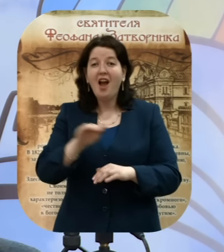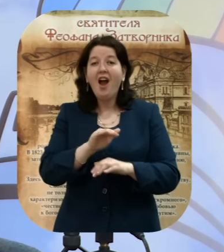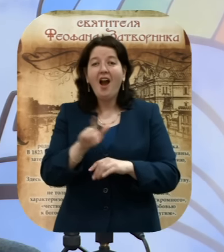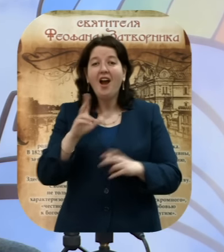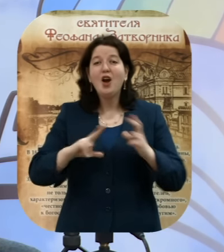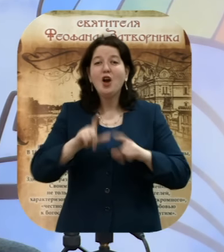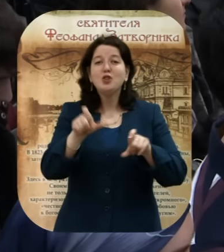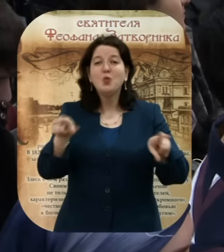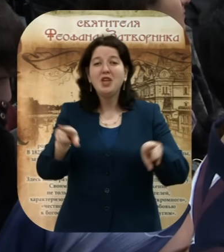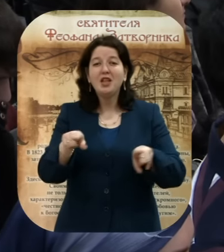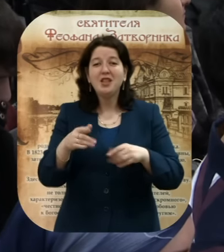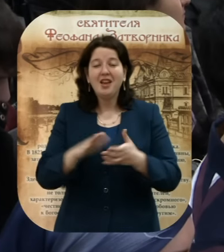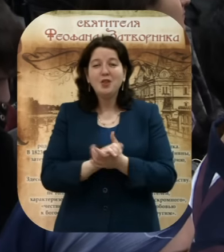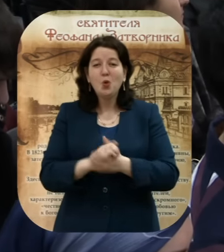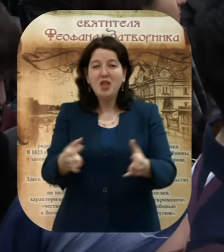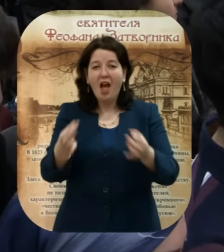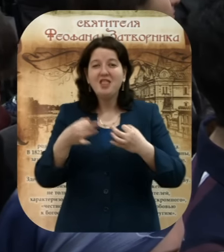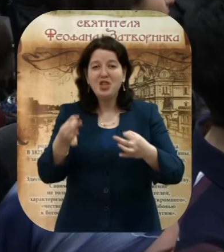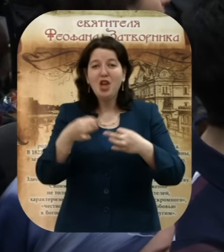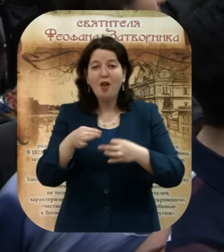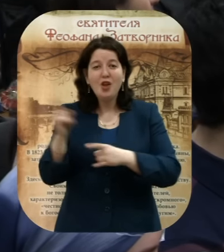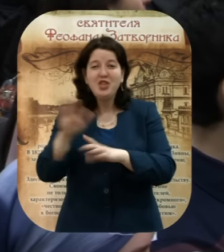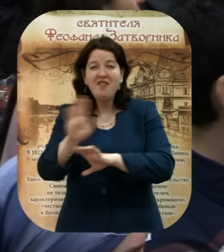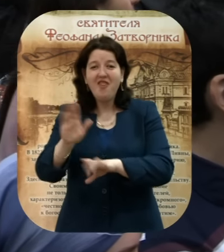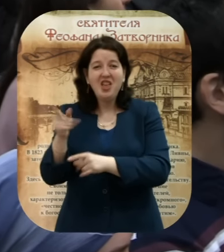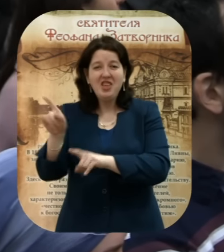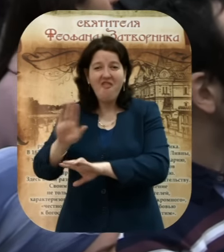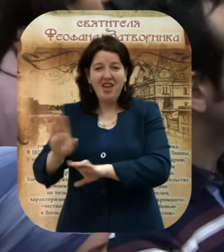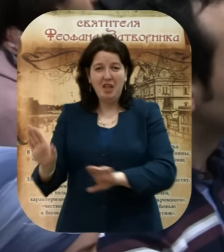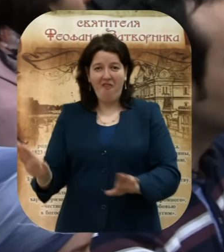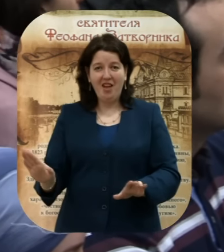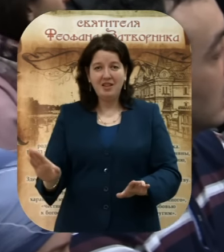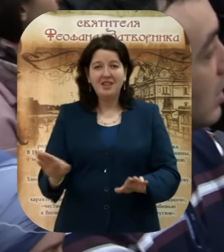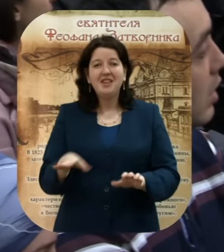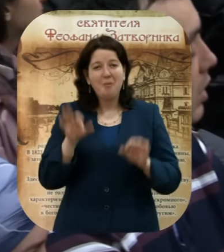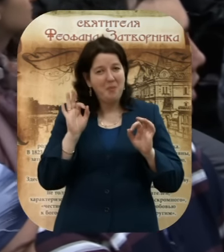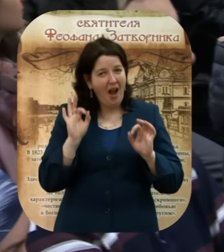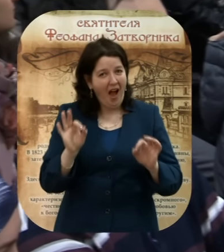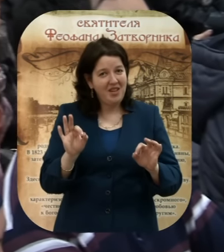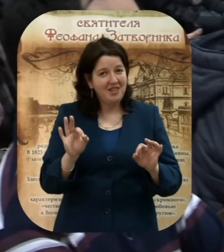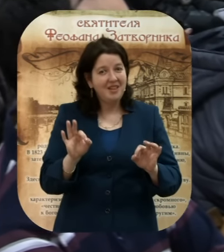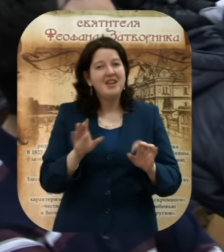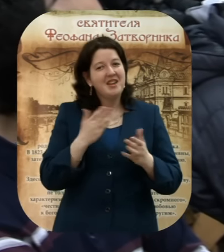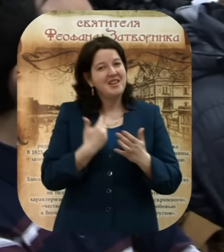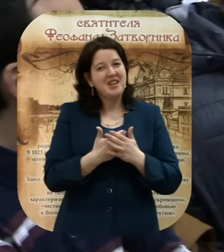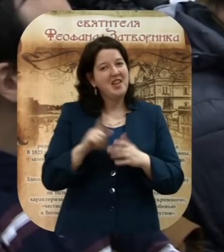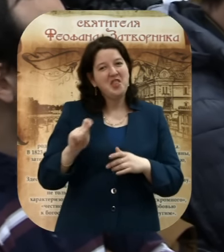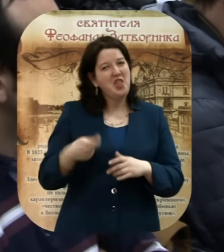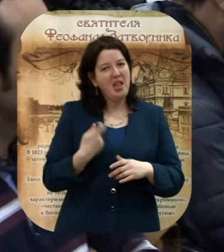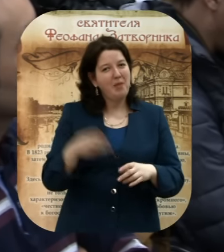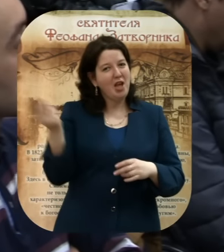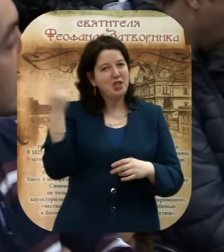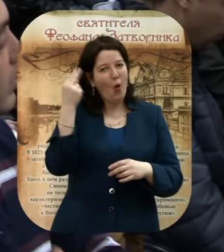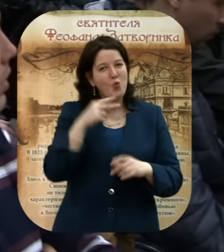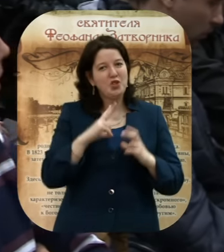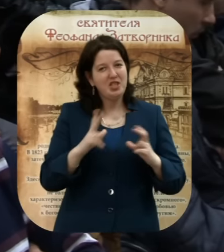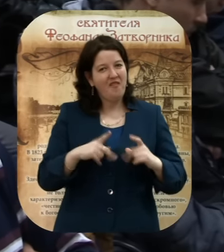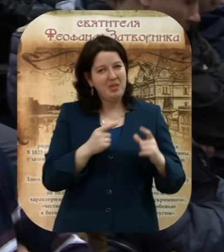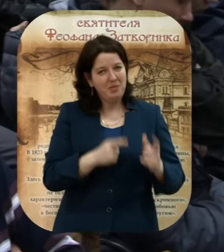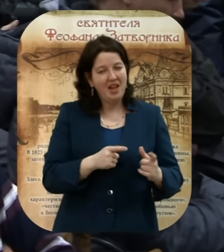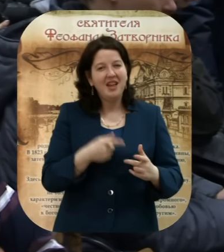да. Я говорю, молодцы, правильно. Не случайно вы в семинаре учитесь. Да, все уже